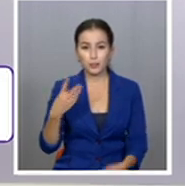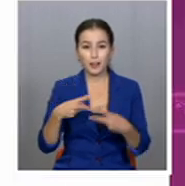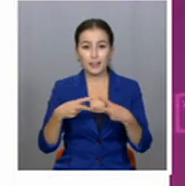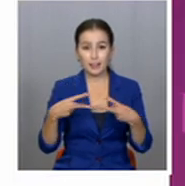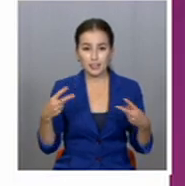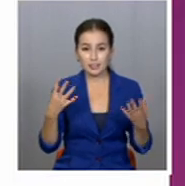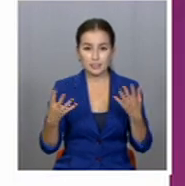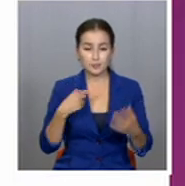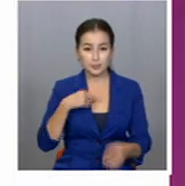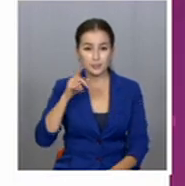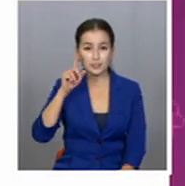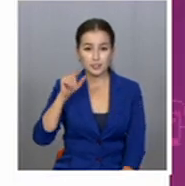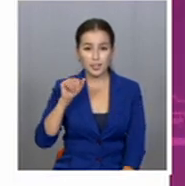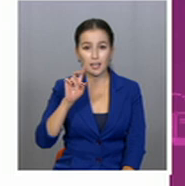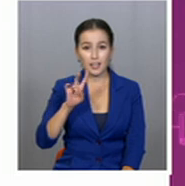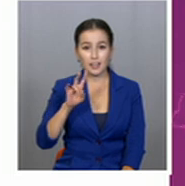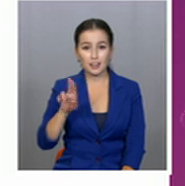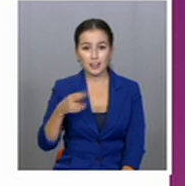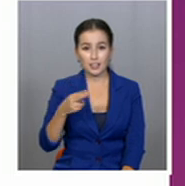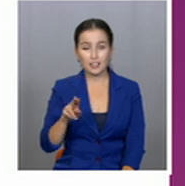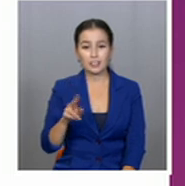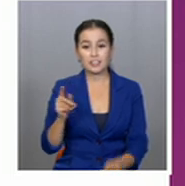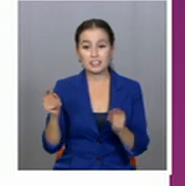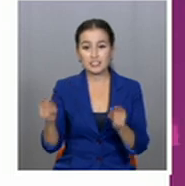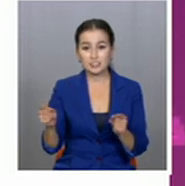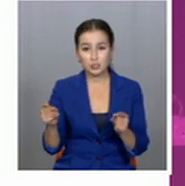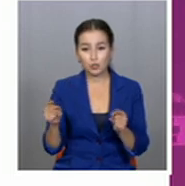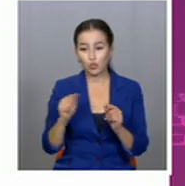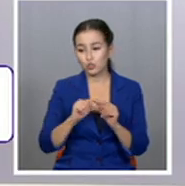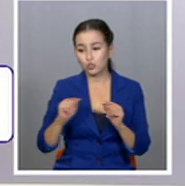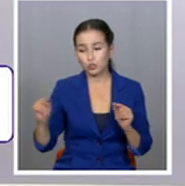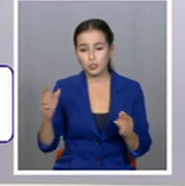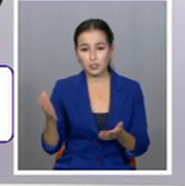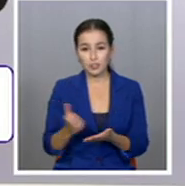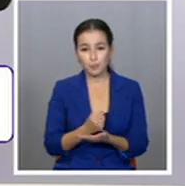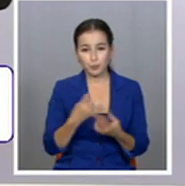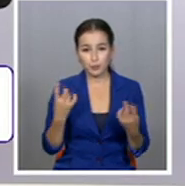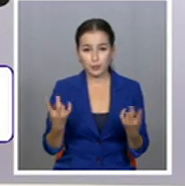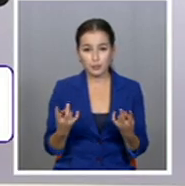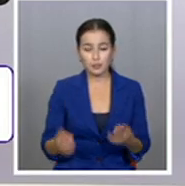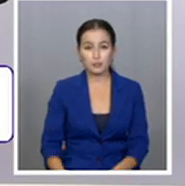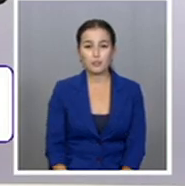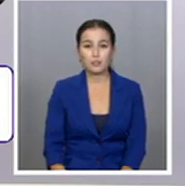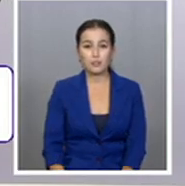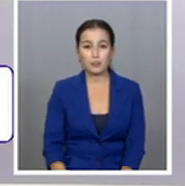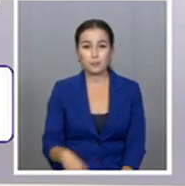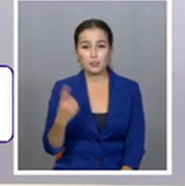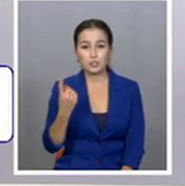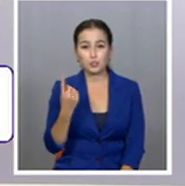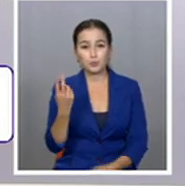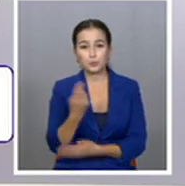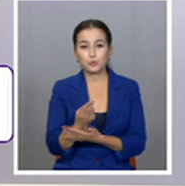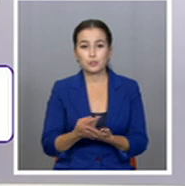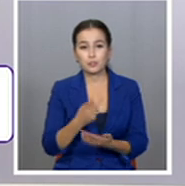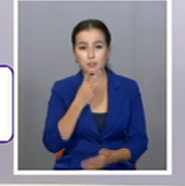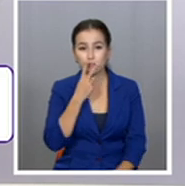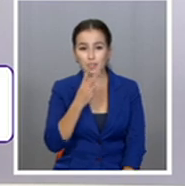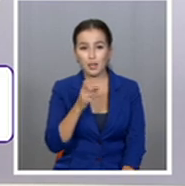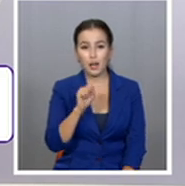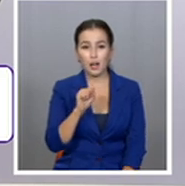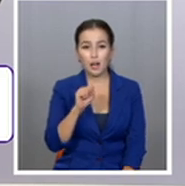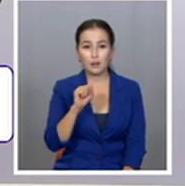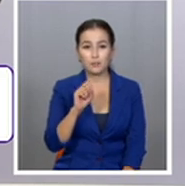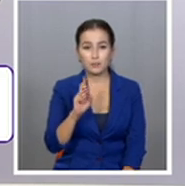болса, N-ді кесінісінің ұзындығын табыңыз. Бірінші суретіне назар аударайық. ABCD